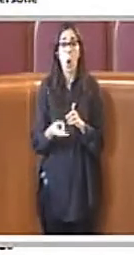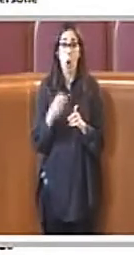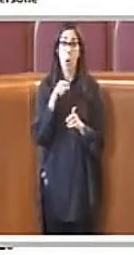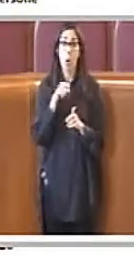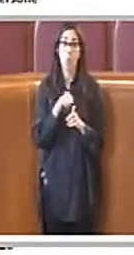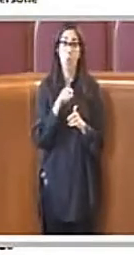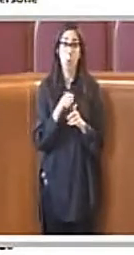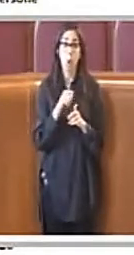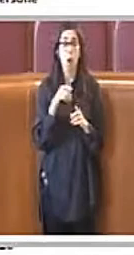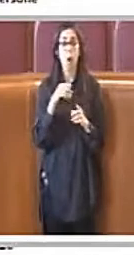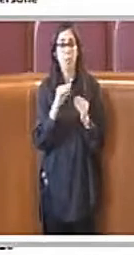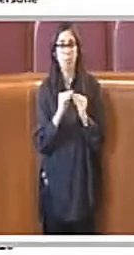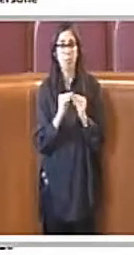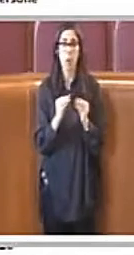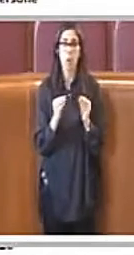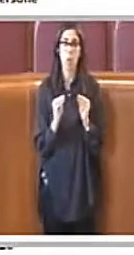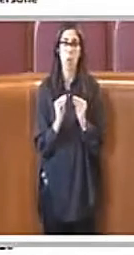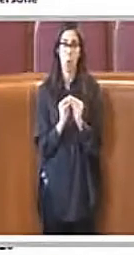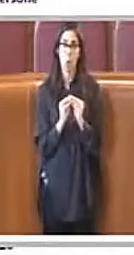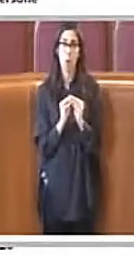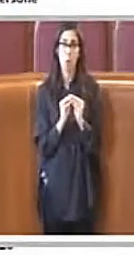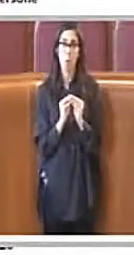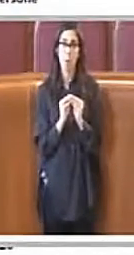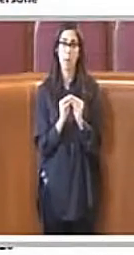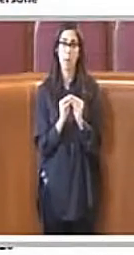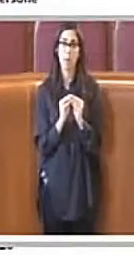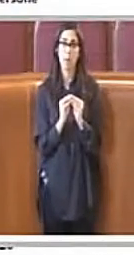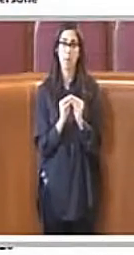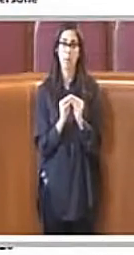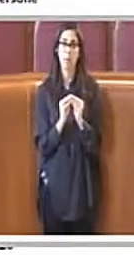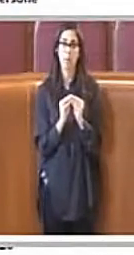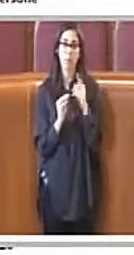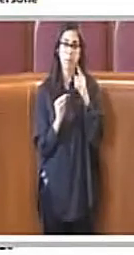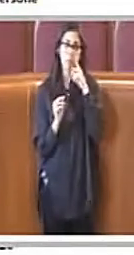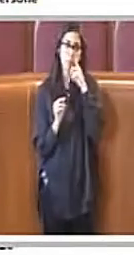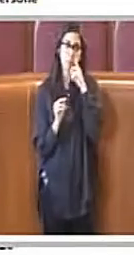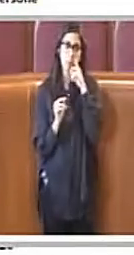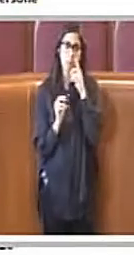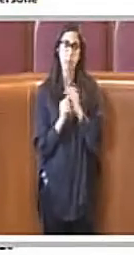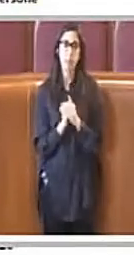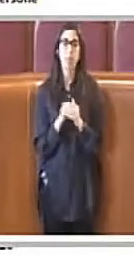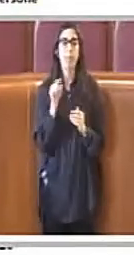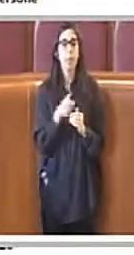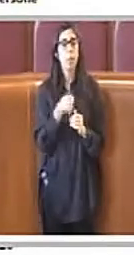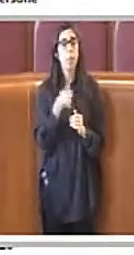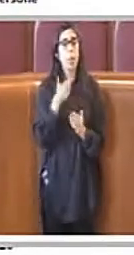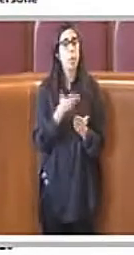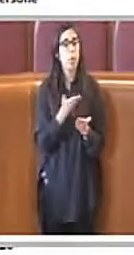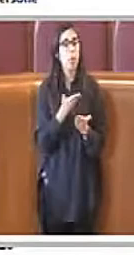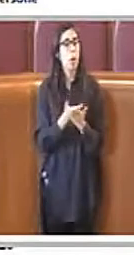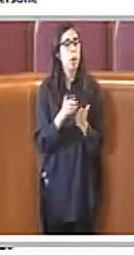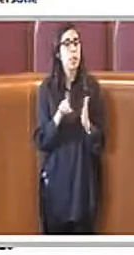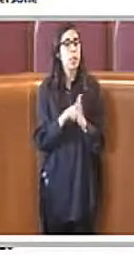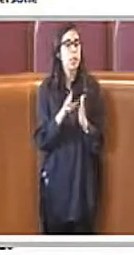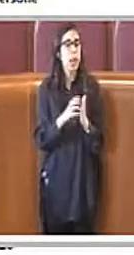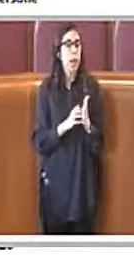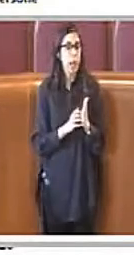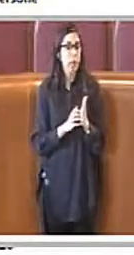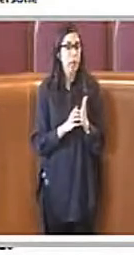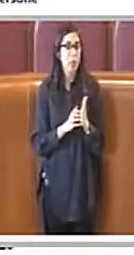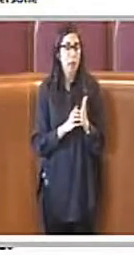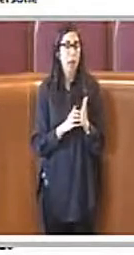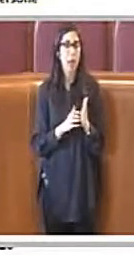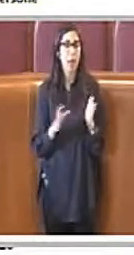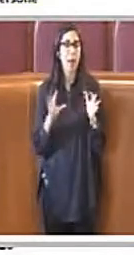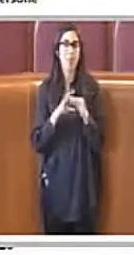stiamo decidendo, lo stiamo articolando, lo stiamo sviluppando. Ecco, questa prima proposta di delibera legata alla modifica